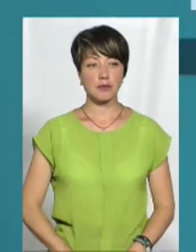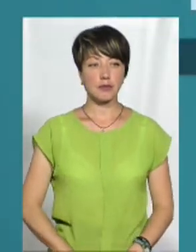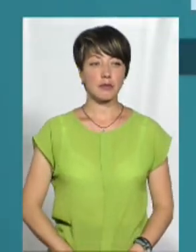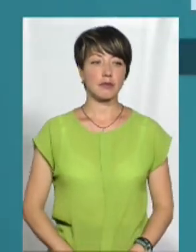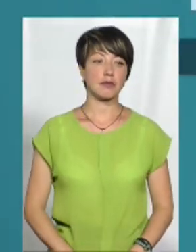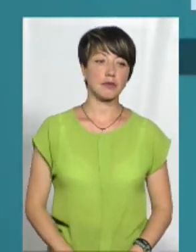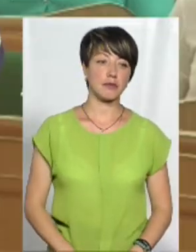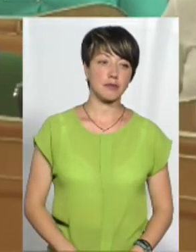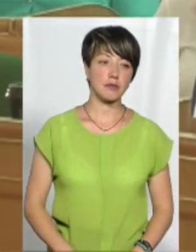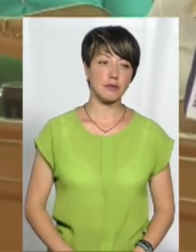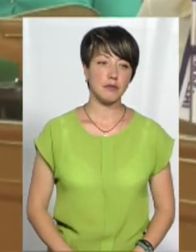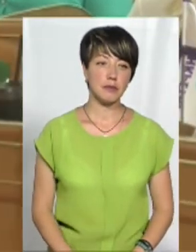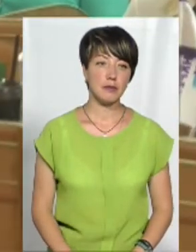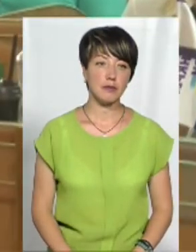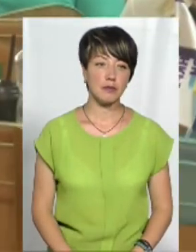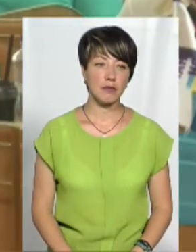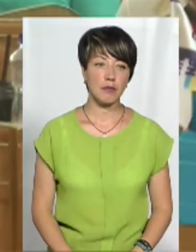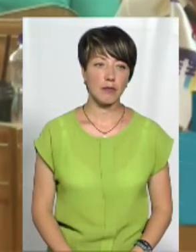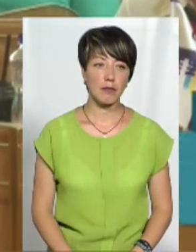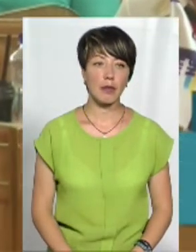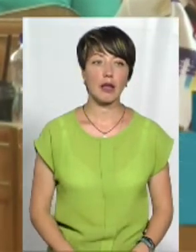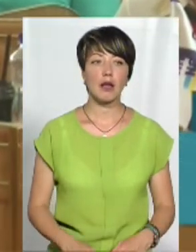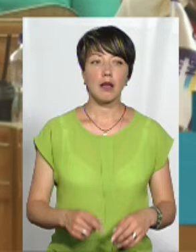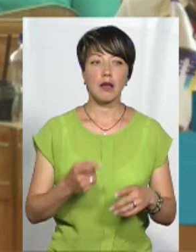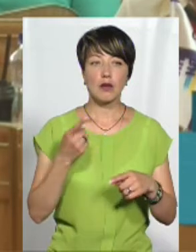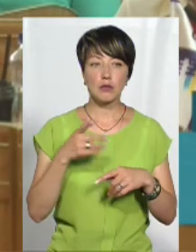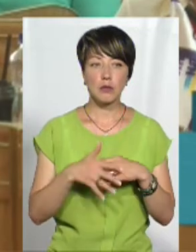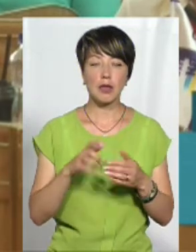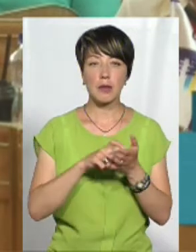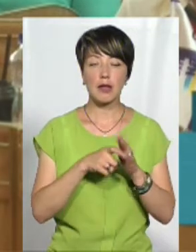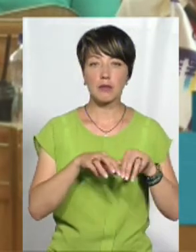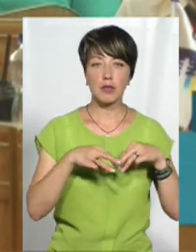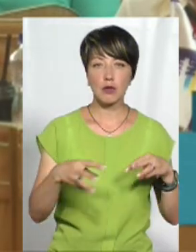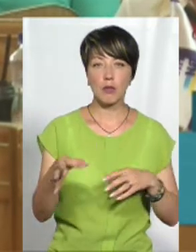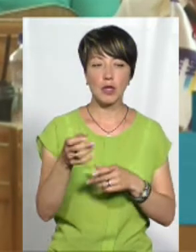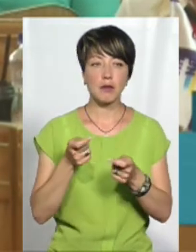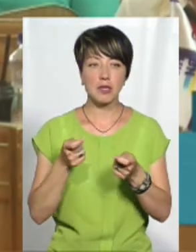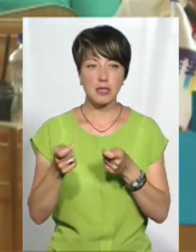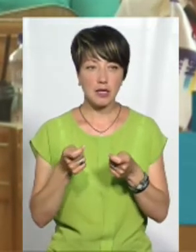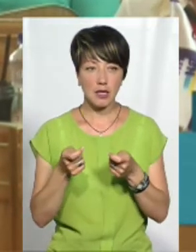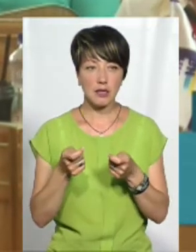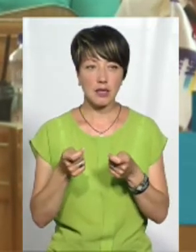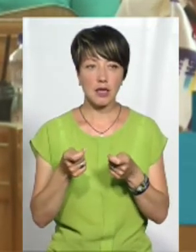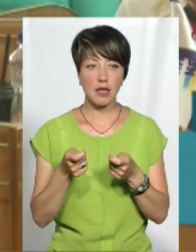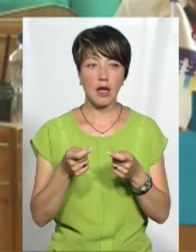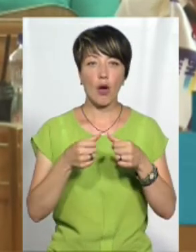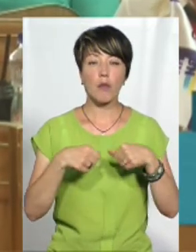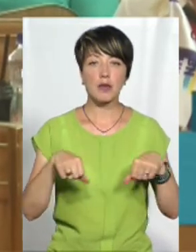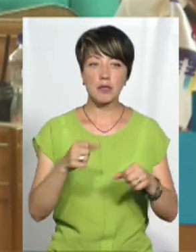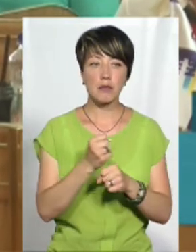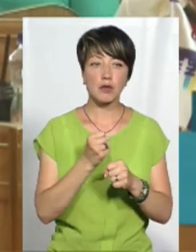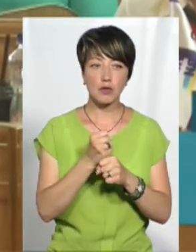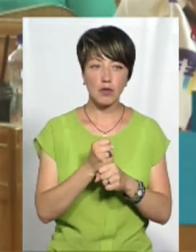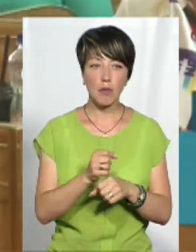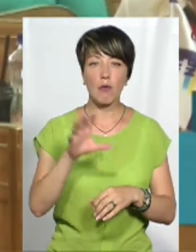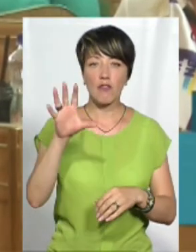Звернення до Кабінету міністрів, до обласної адміністрації, І та комісія, яка напрацювала абсолютно